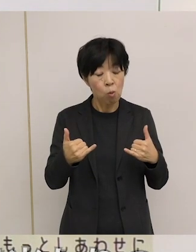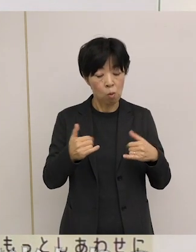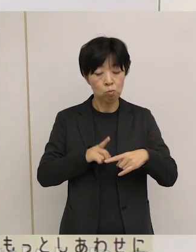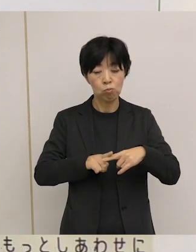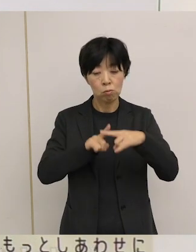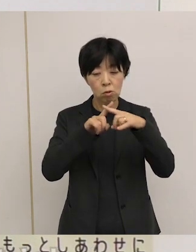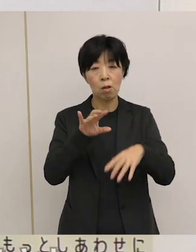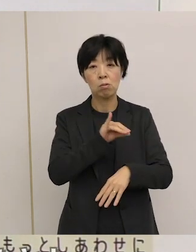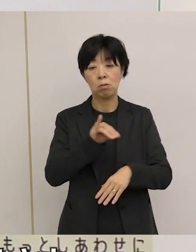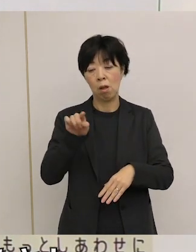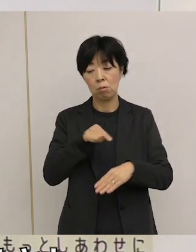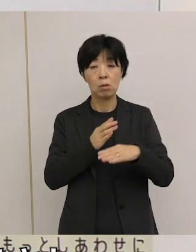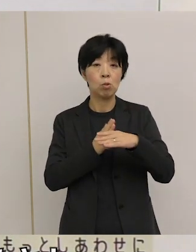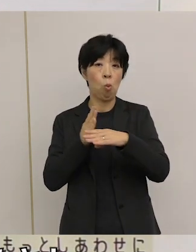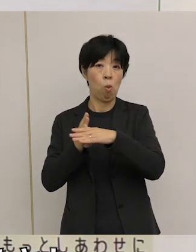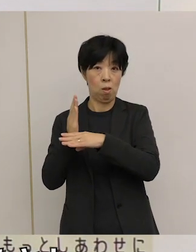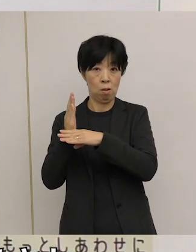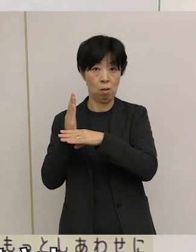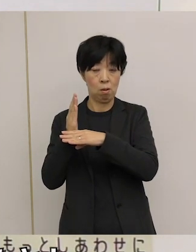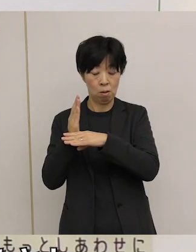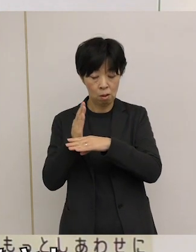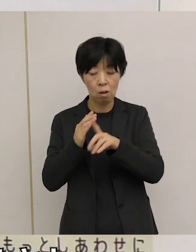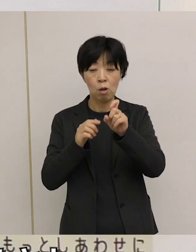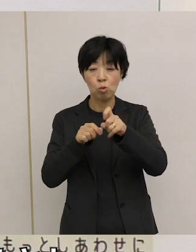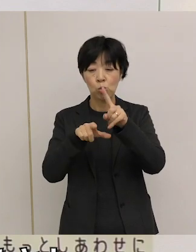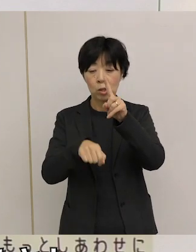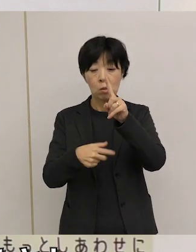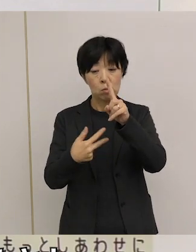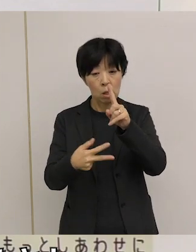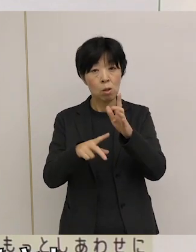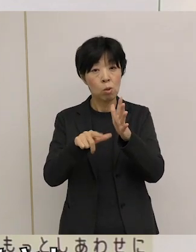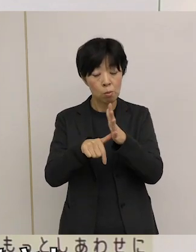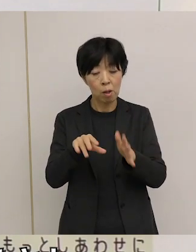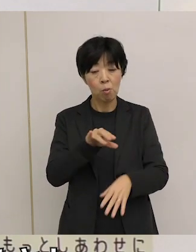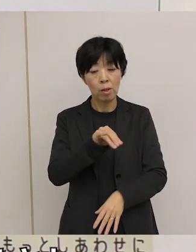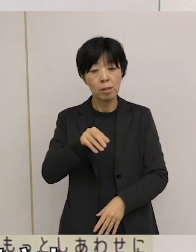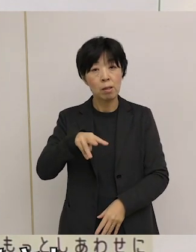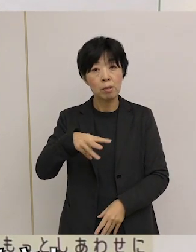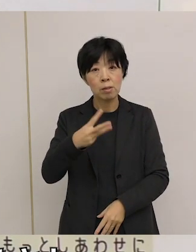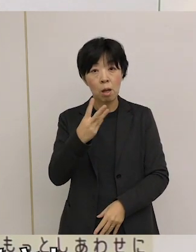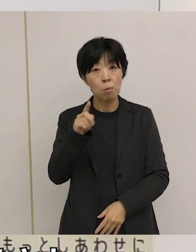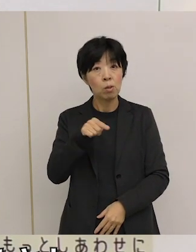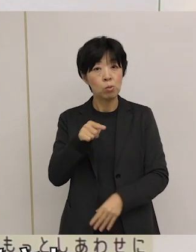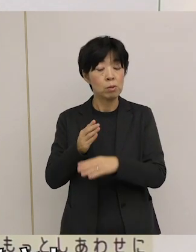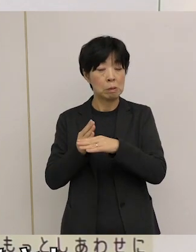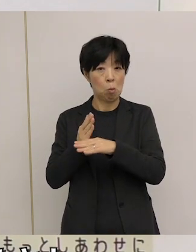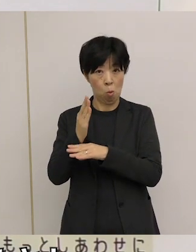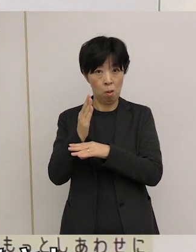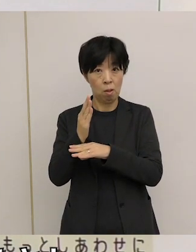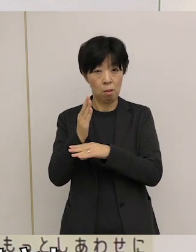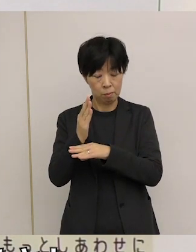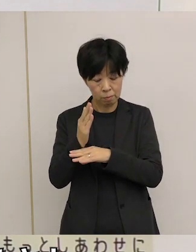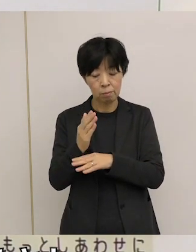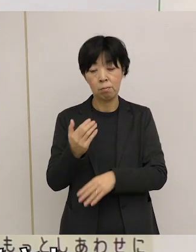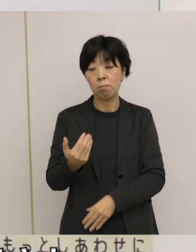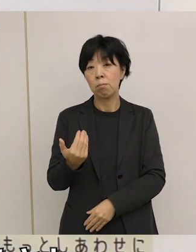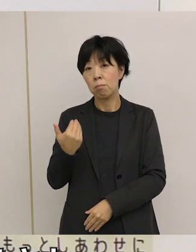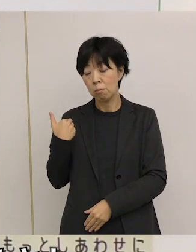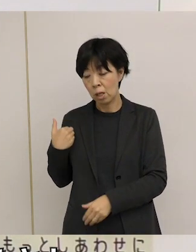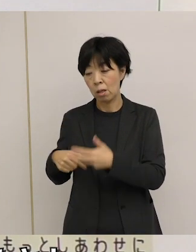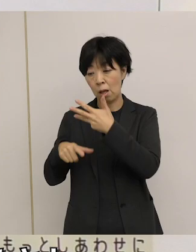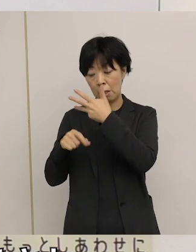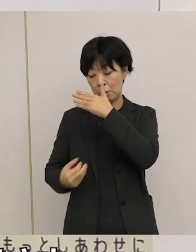ました。特に7日は1300人以上の陽性者が確認され、最も多い陽性者が出